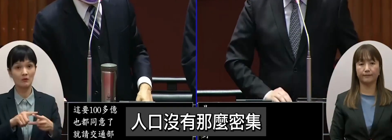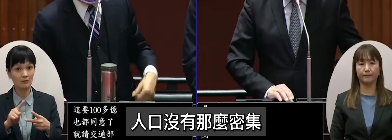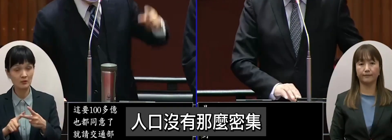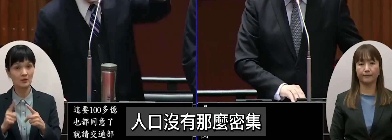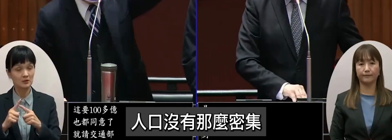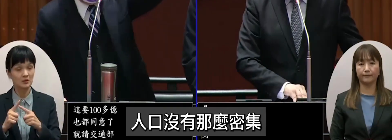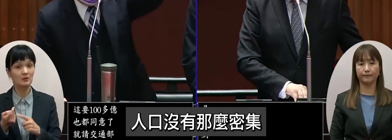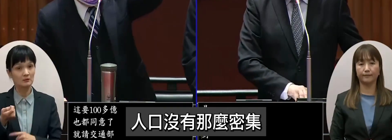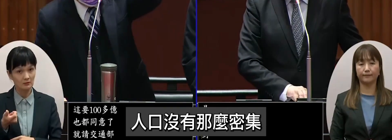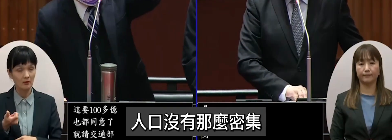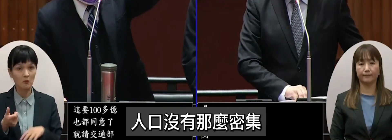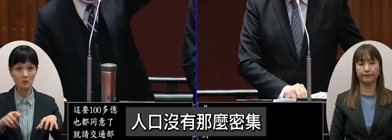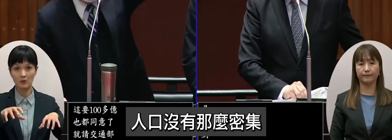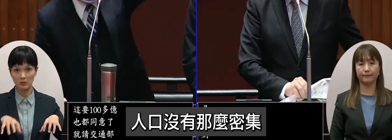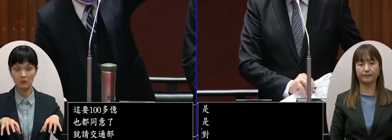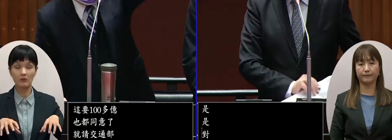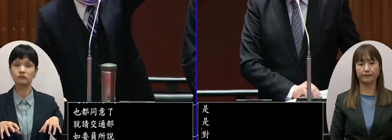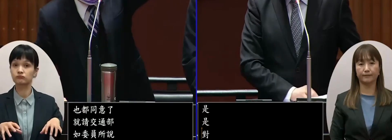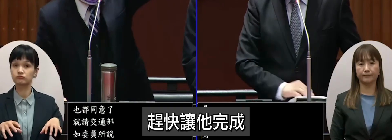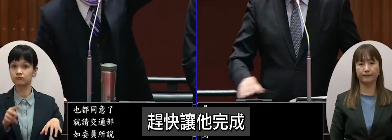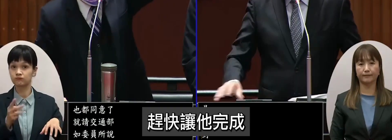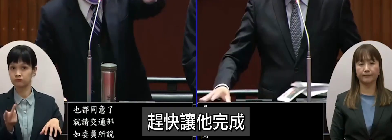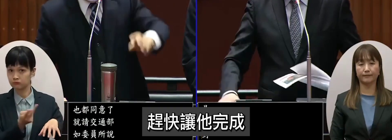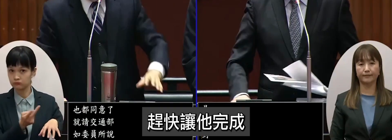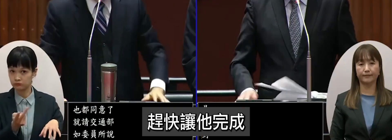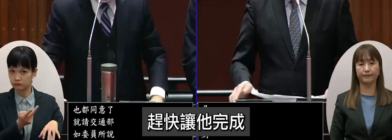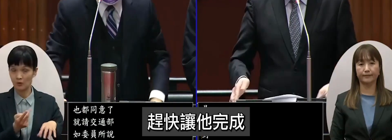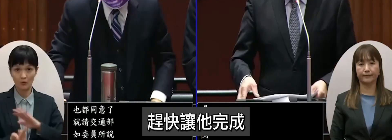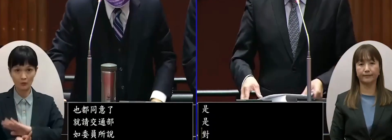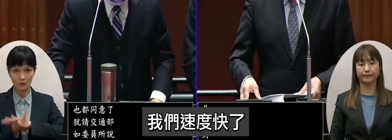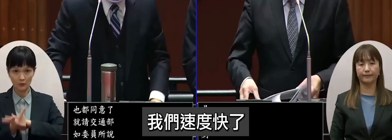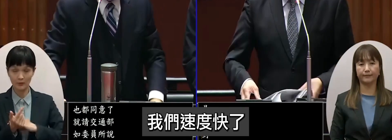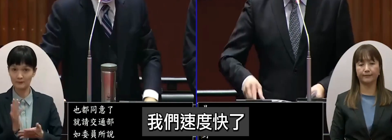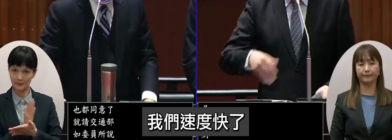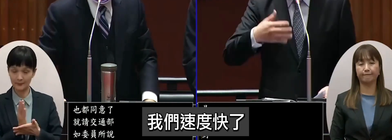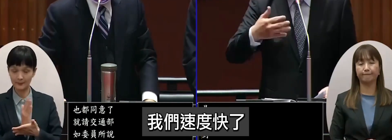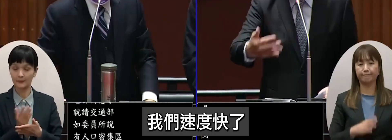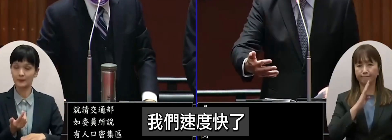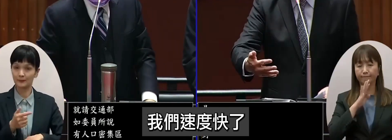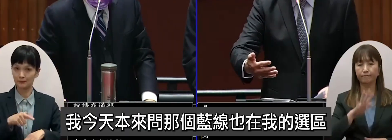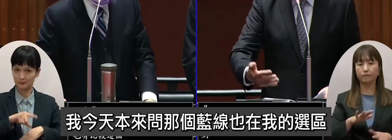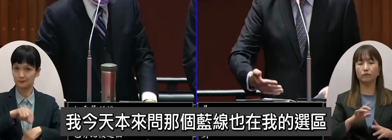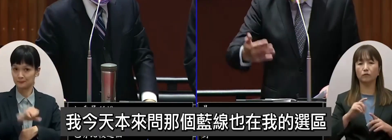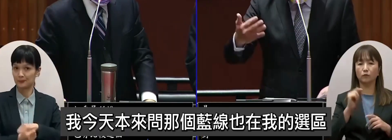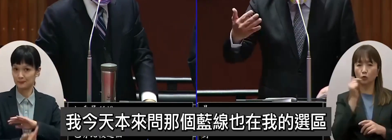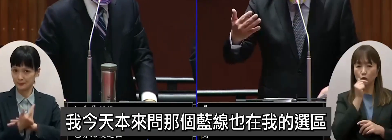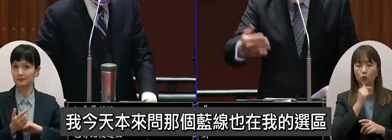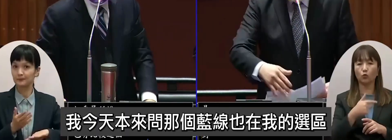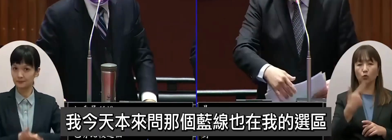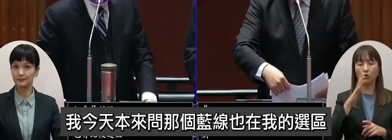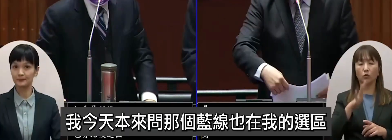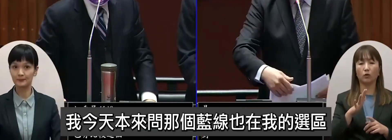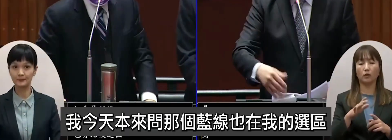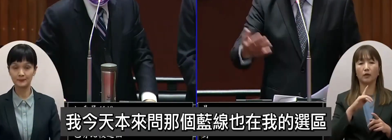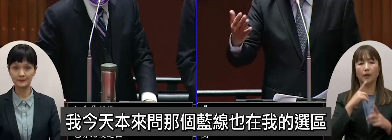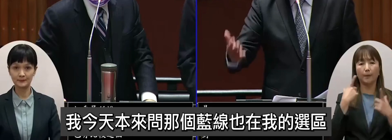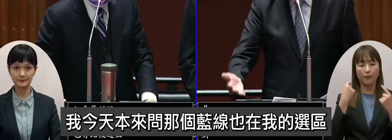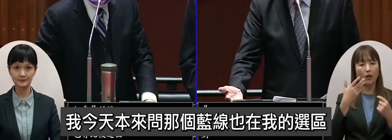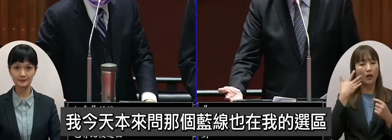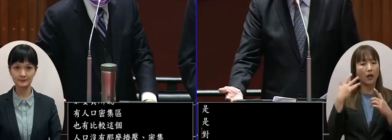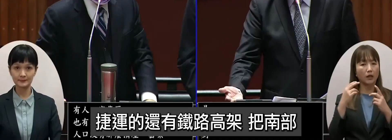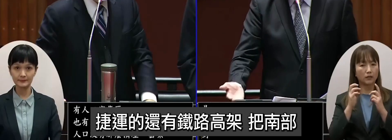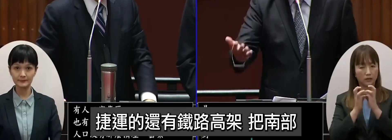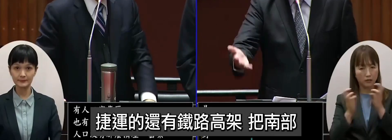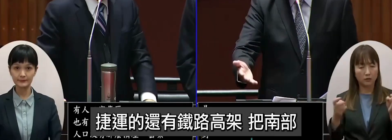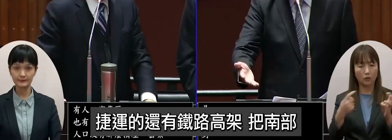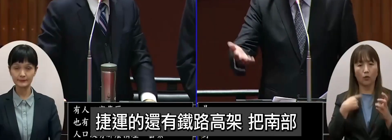那么挤压，密集那。很快让它完成， 我们现在速度快了哈。我今天本来还问那个蓝线也在我的选